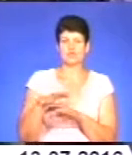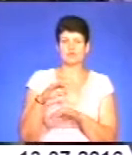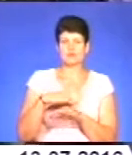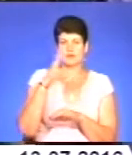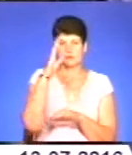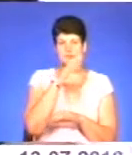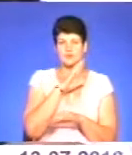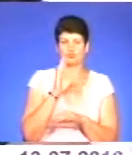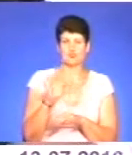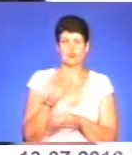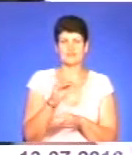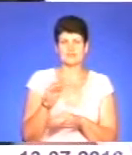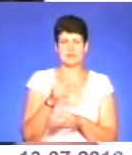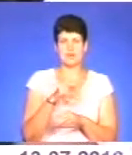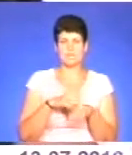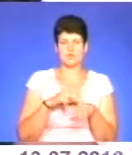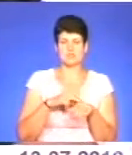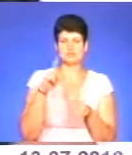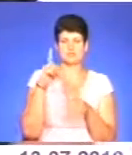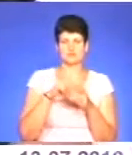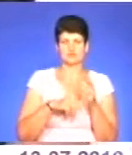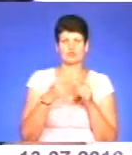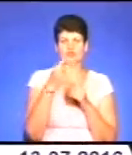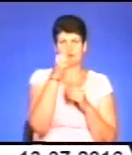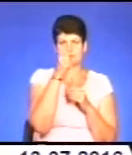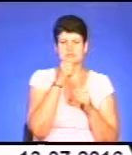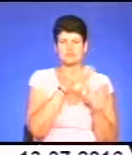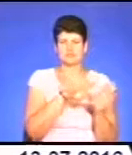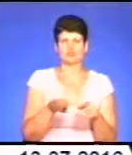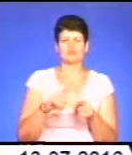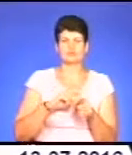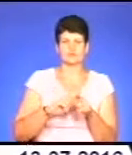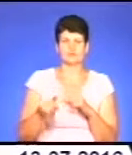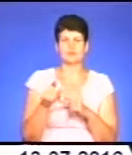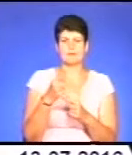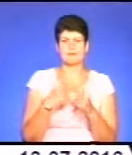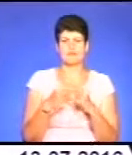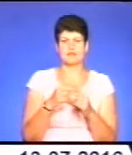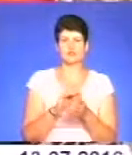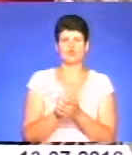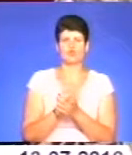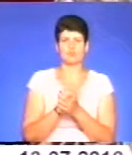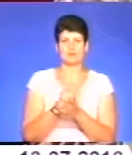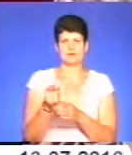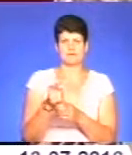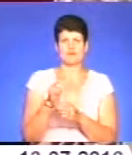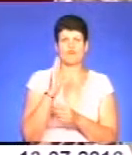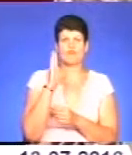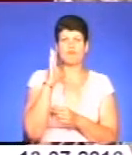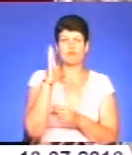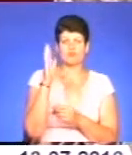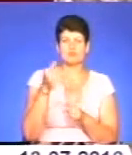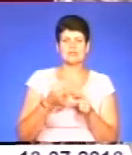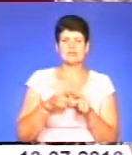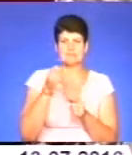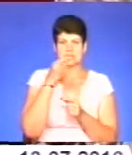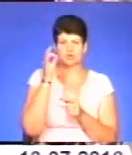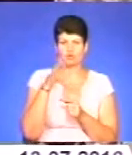офіцери поліції впевнені, два місяці минуть швидко і вони повернуться до мирного Тернополя. В майбутньому, я ж кажу, цей досвід